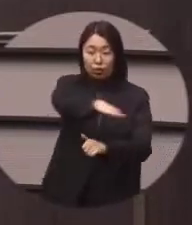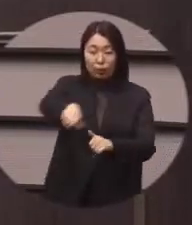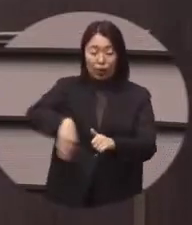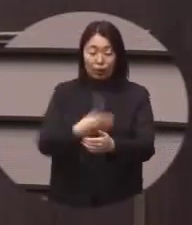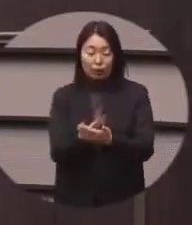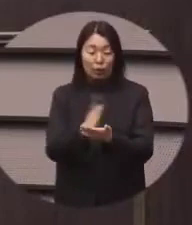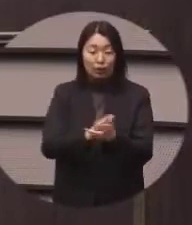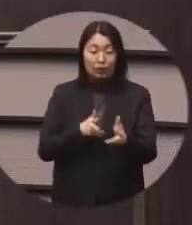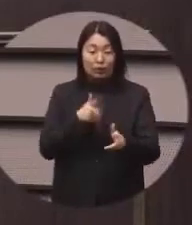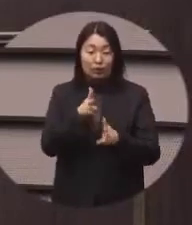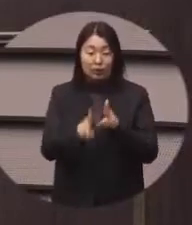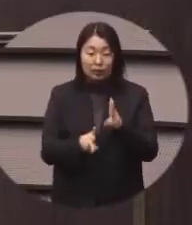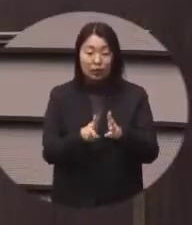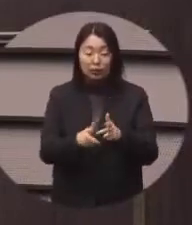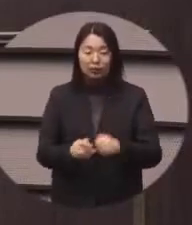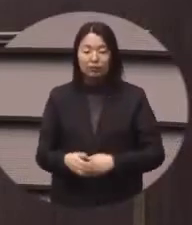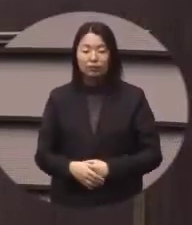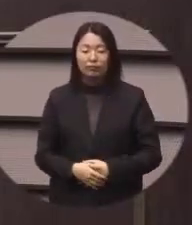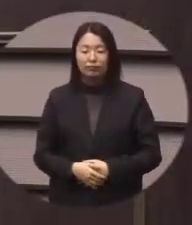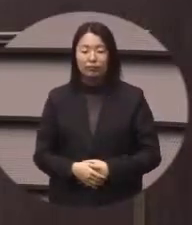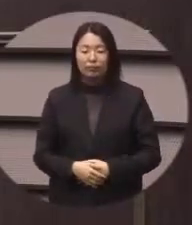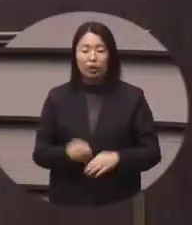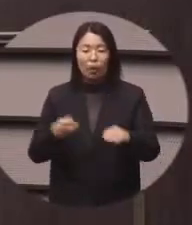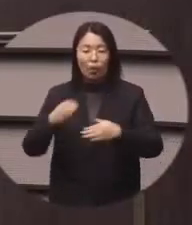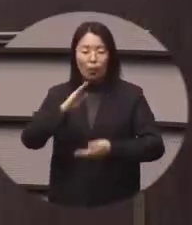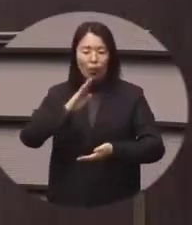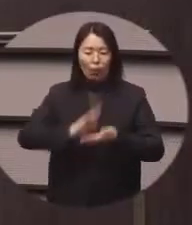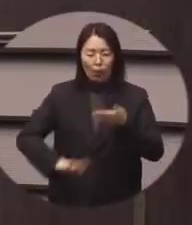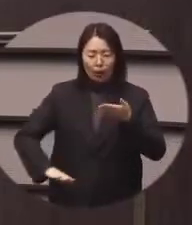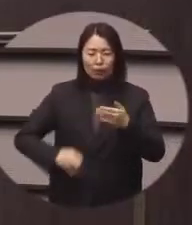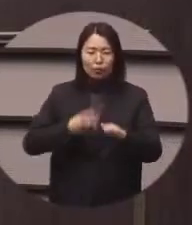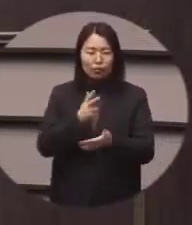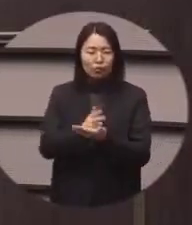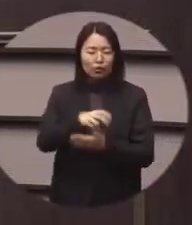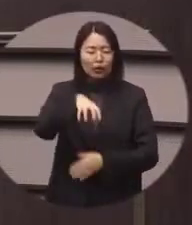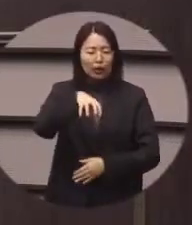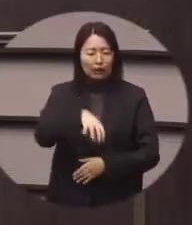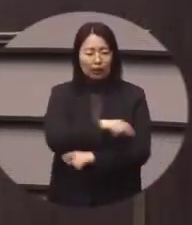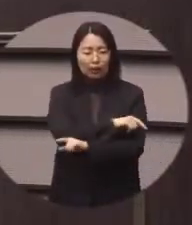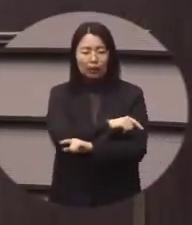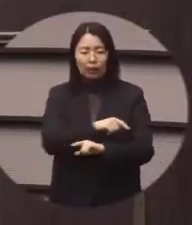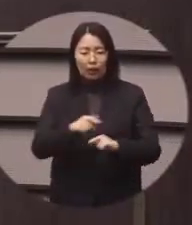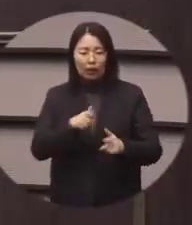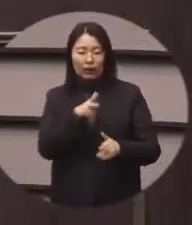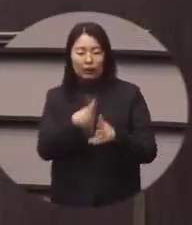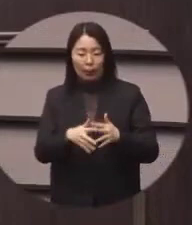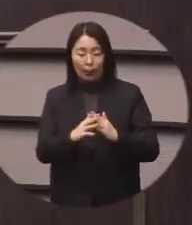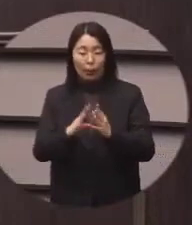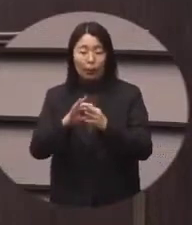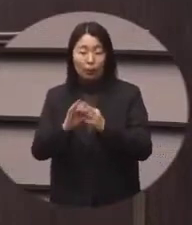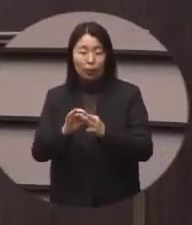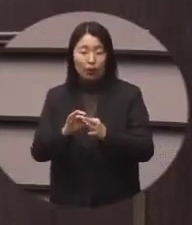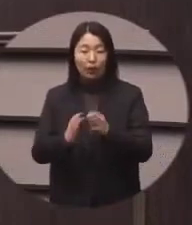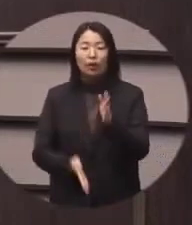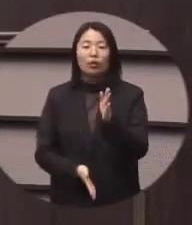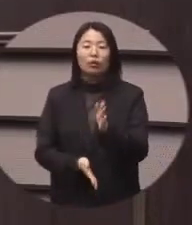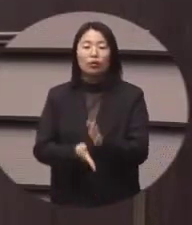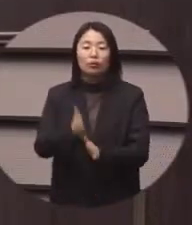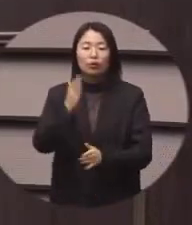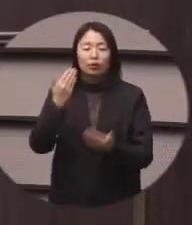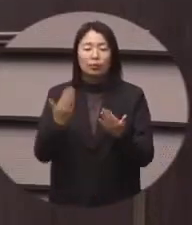시설을 통한 비롯한 환승 주차장, 창업, 기업 지원 시설 등을 통해 도시 인프라 강화에 큰 힘이 될